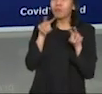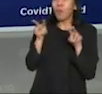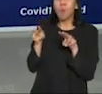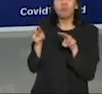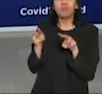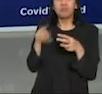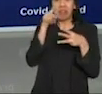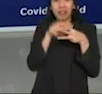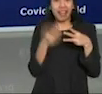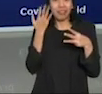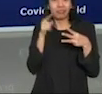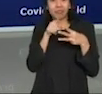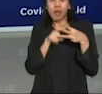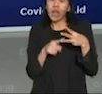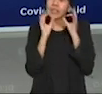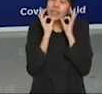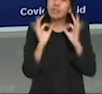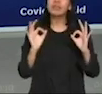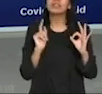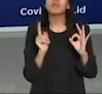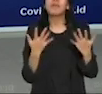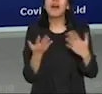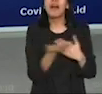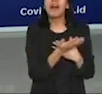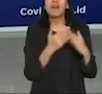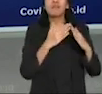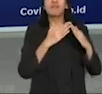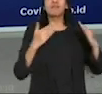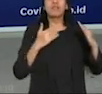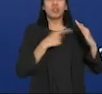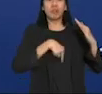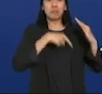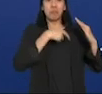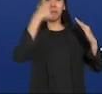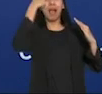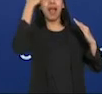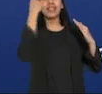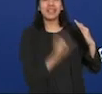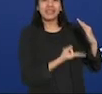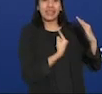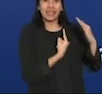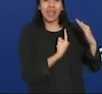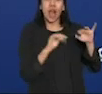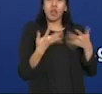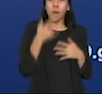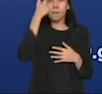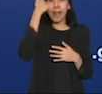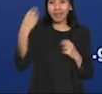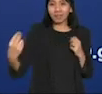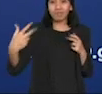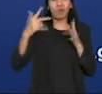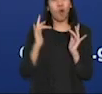mempraktekkan belajar dari rumah secara mandiri belajar jarak jauh ini akan